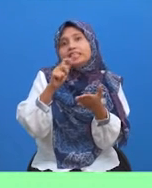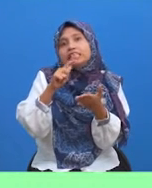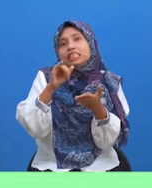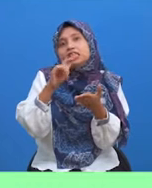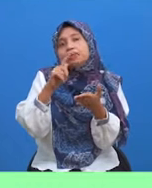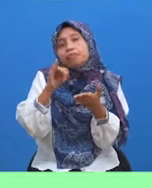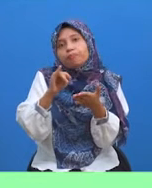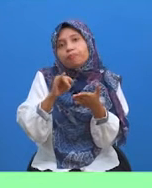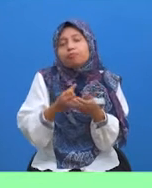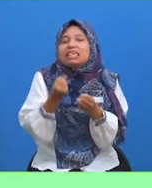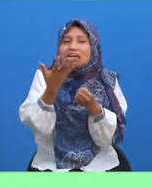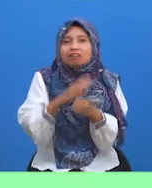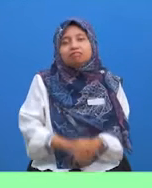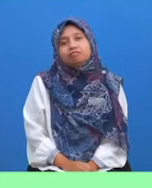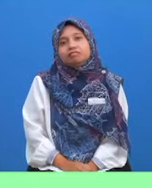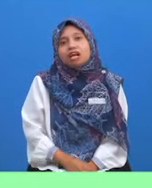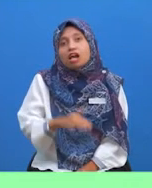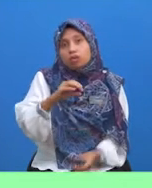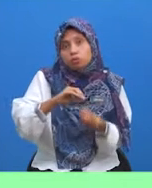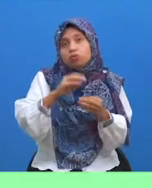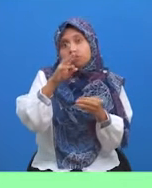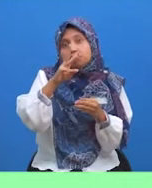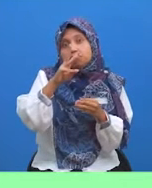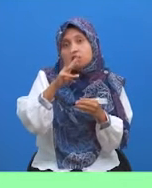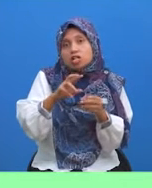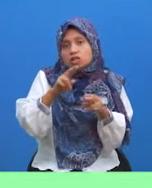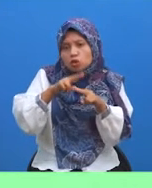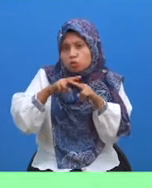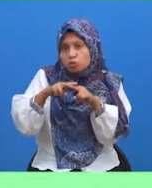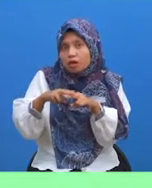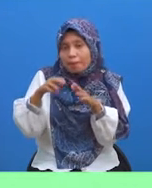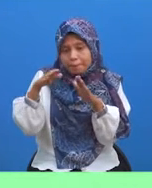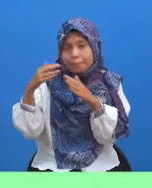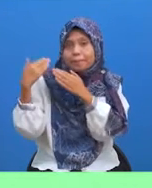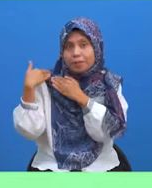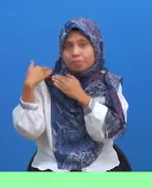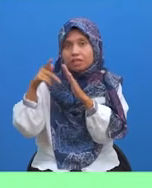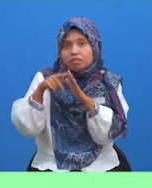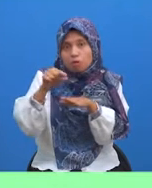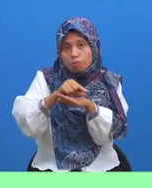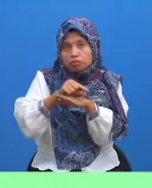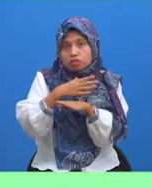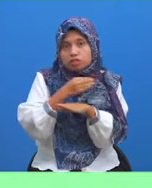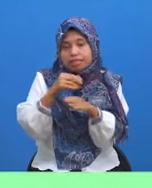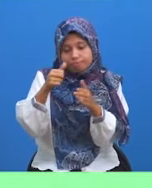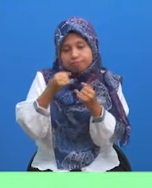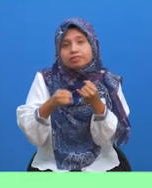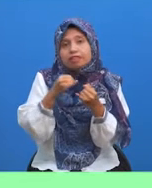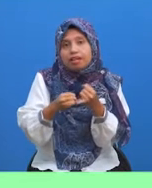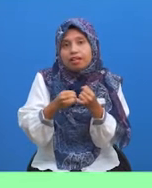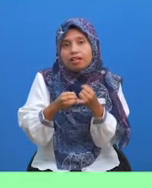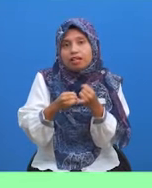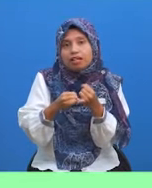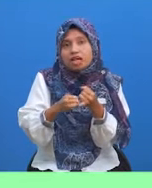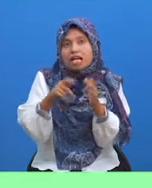yang keenam kedudukan beban pengguna Daeng yang terakhir kedudukan